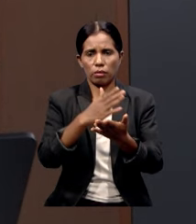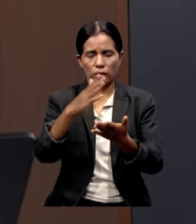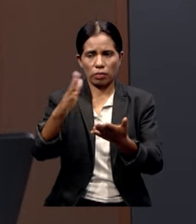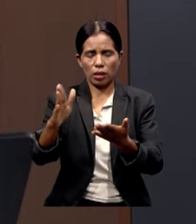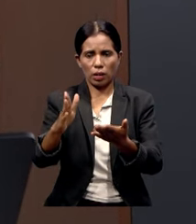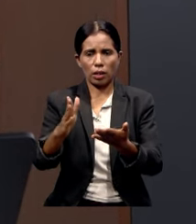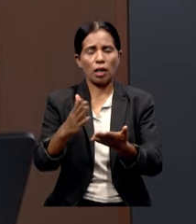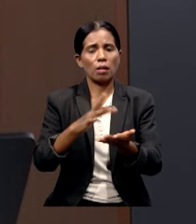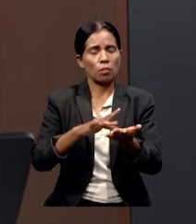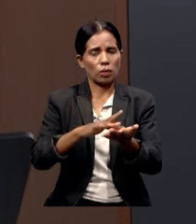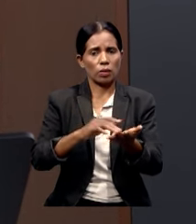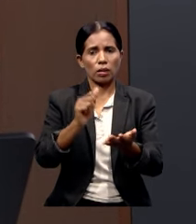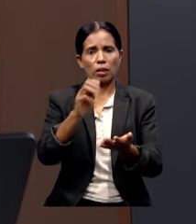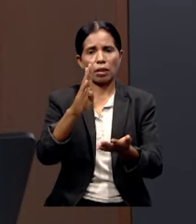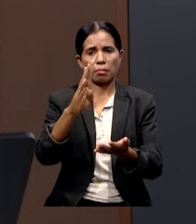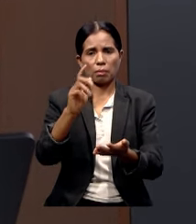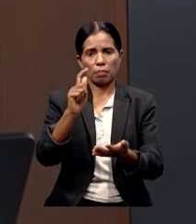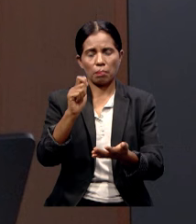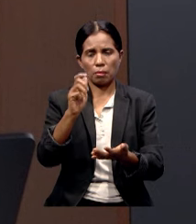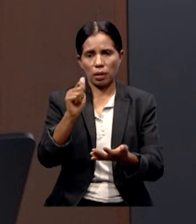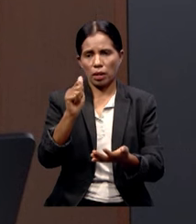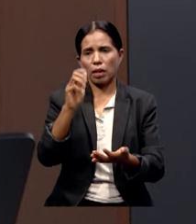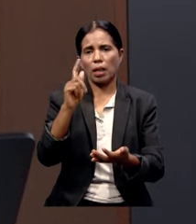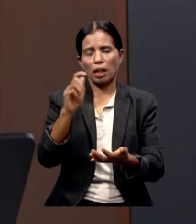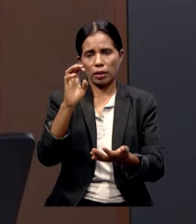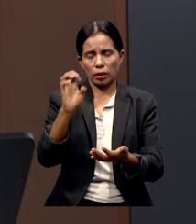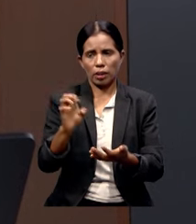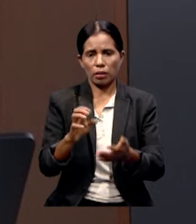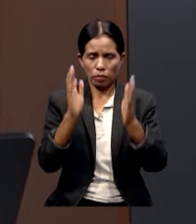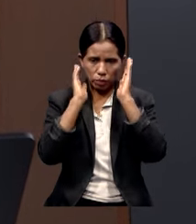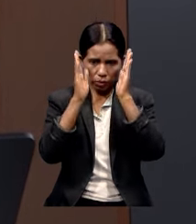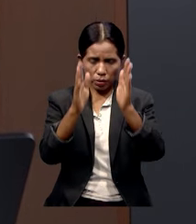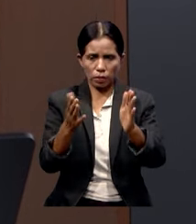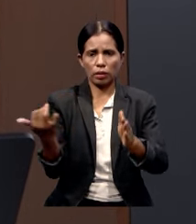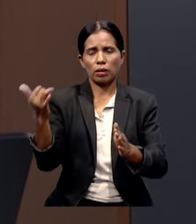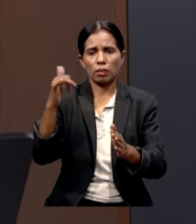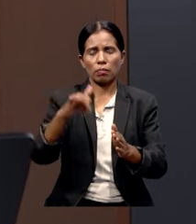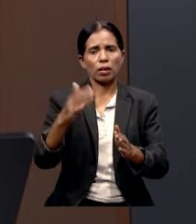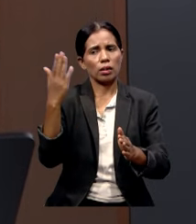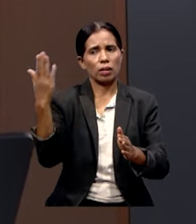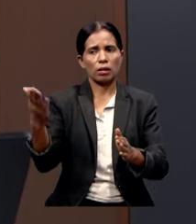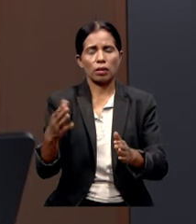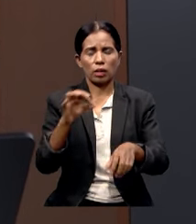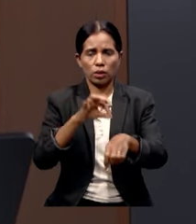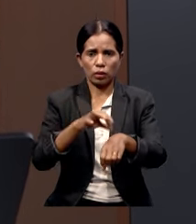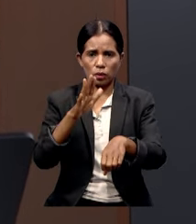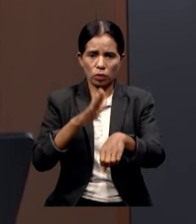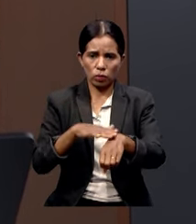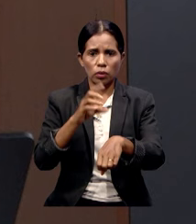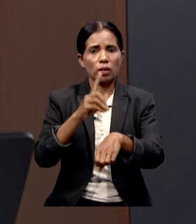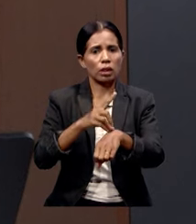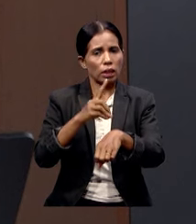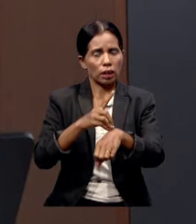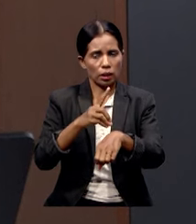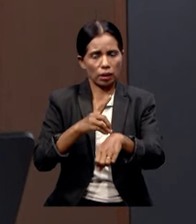abati kimiko abati nebe ma konsentra liba iha susuk dengue